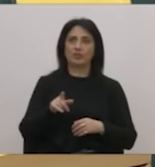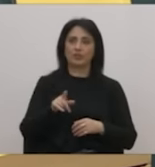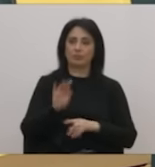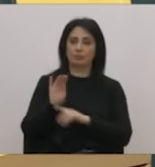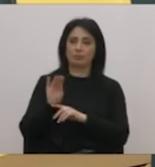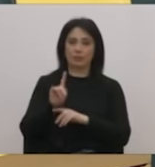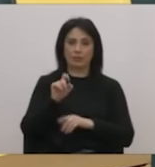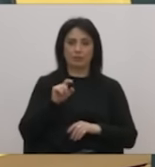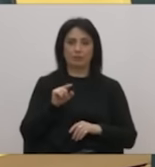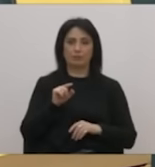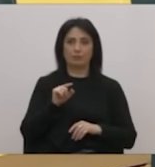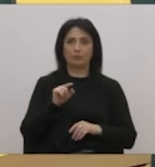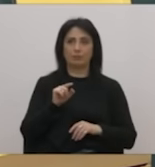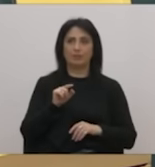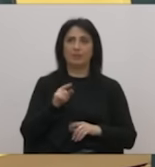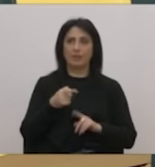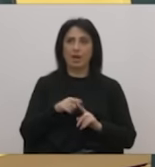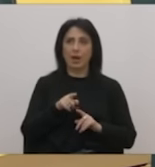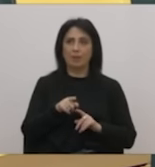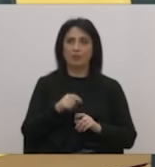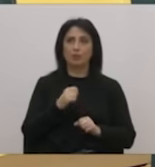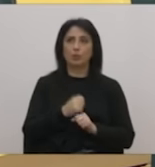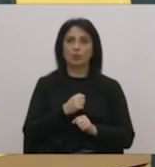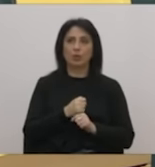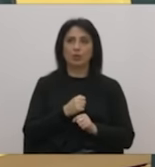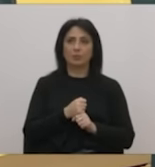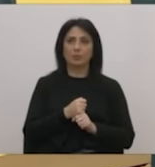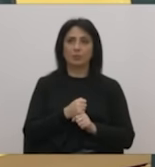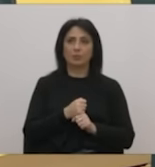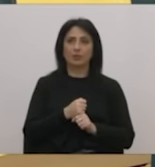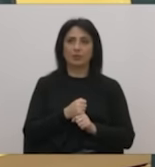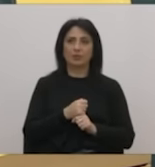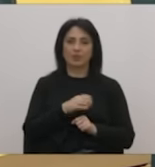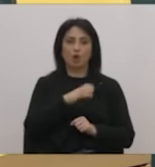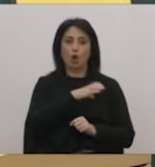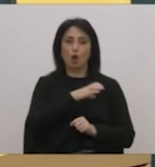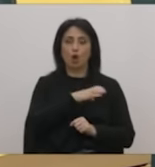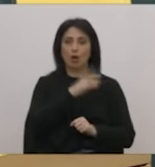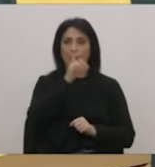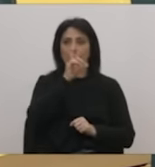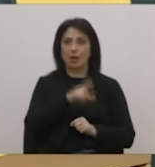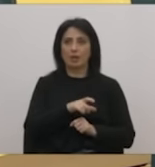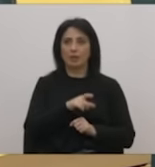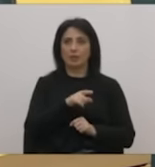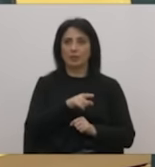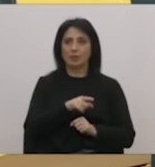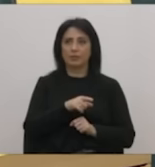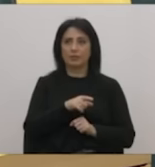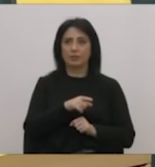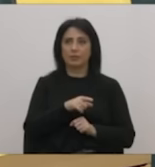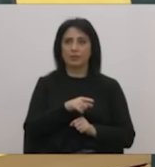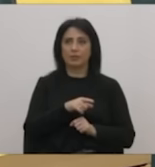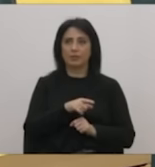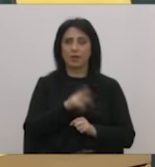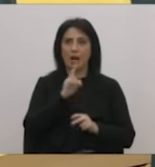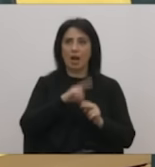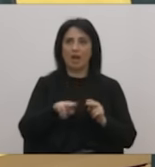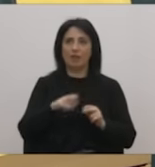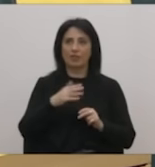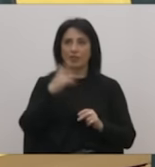გაგაკრიტიკათ. აი ამას უკეთებს ოლიგარქი ადამიანებს.